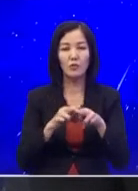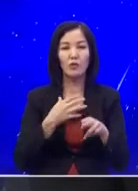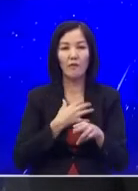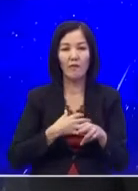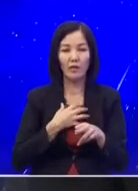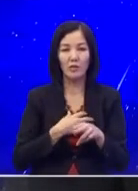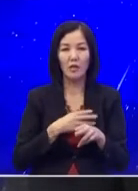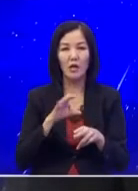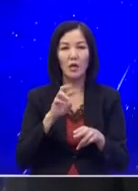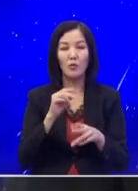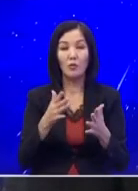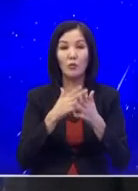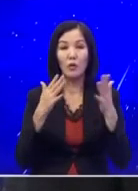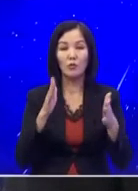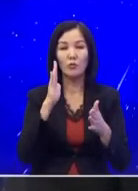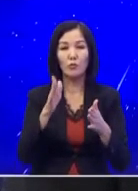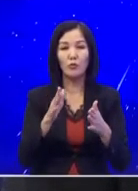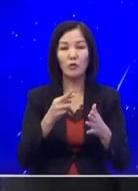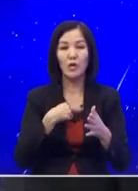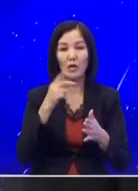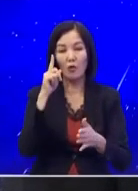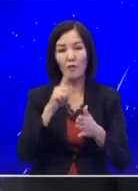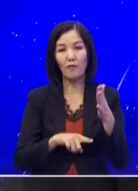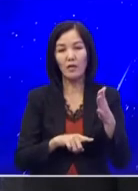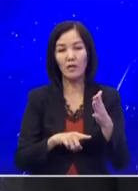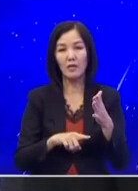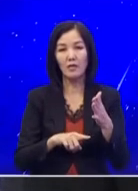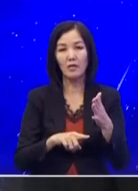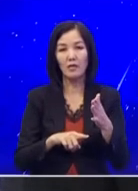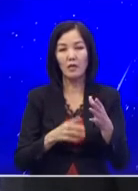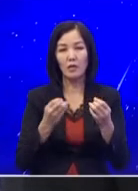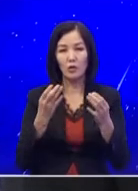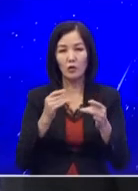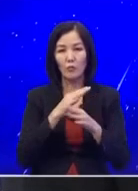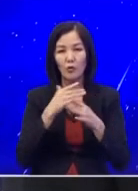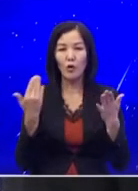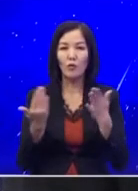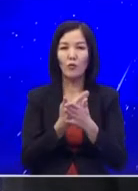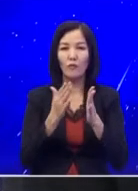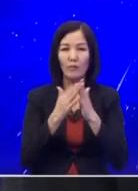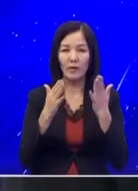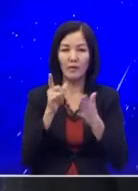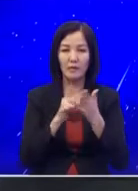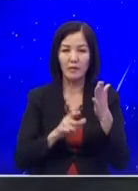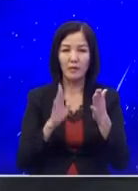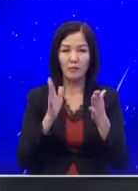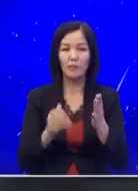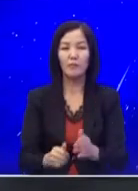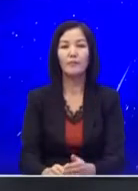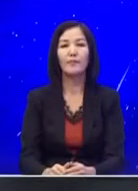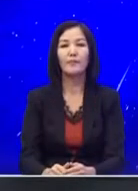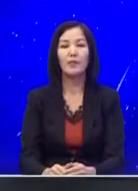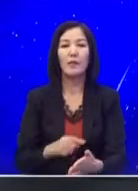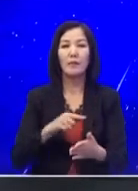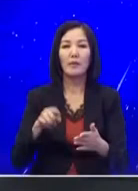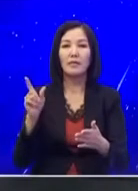У Толеужана большое будущее. Я уверен, что нам предстоит прочесть еще множество его произведений. Писатели заверили,